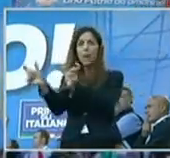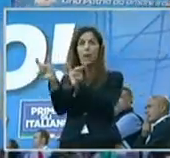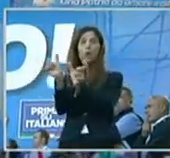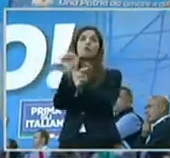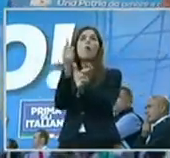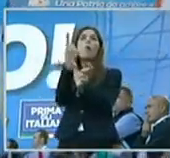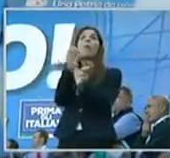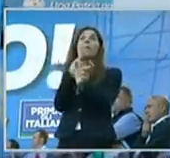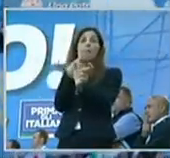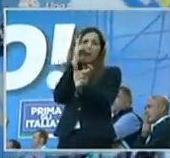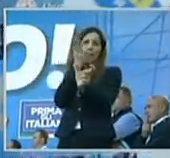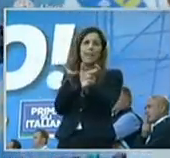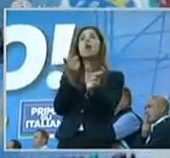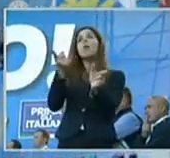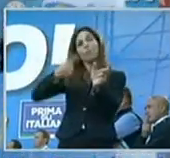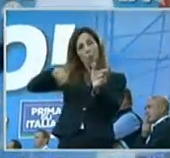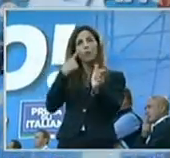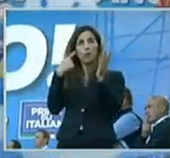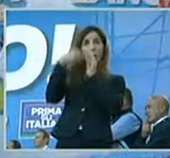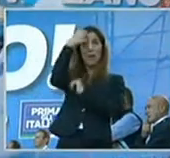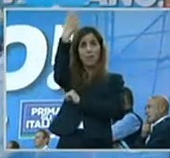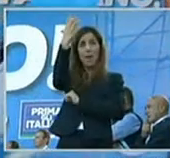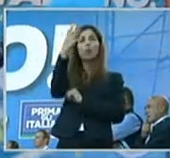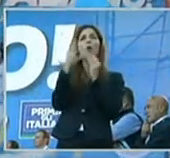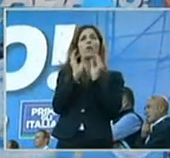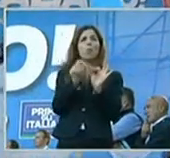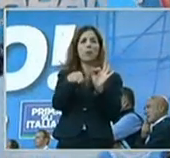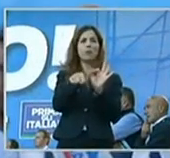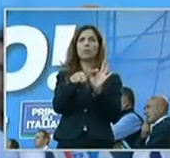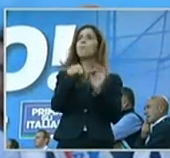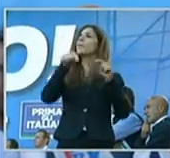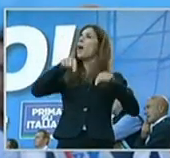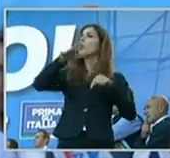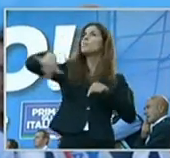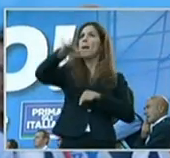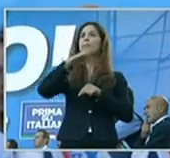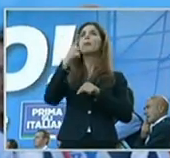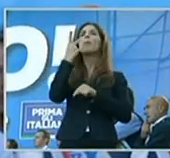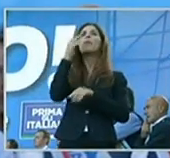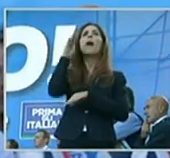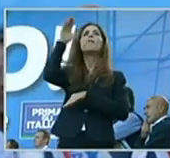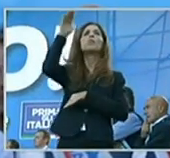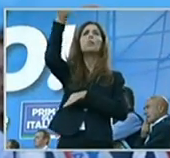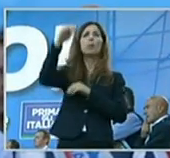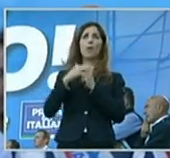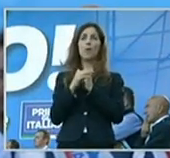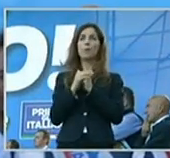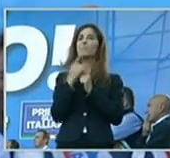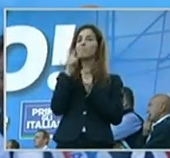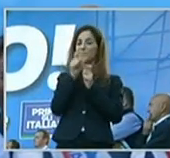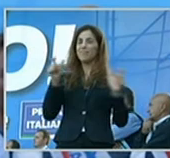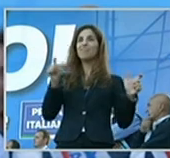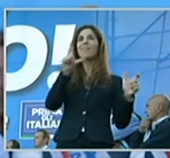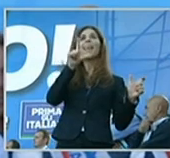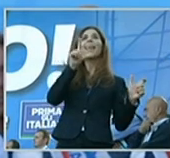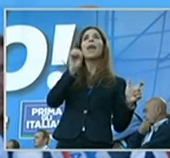al governo. Quella di oggi è una piazza che guarda al futuro. Le Leopoldine e